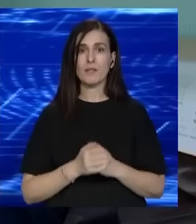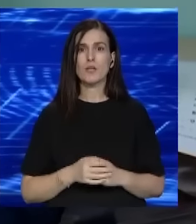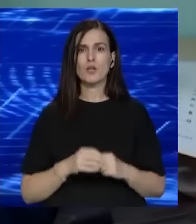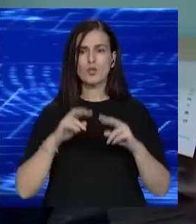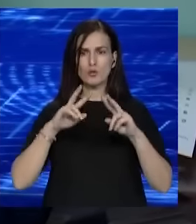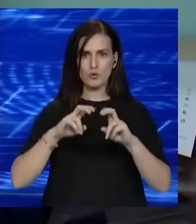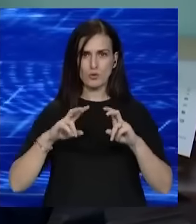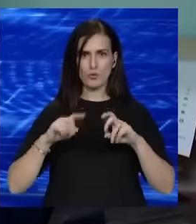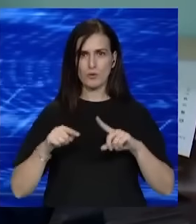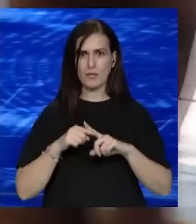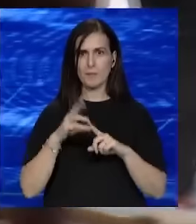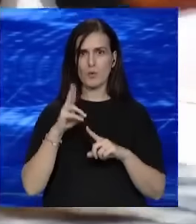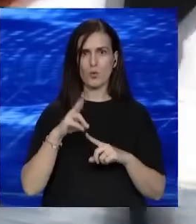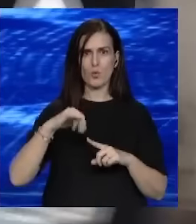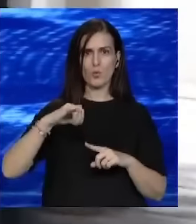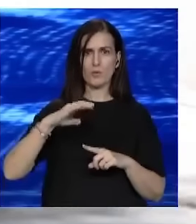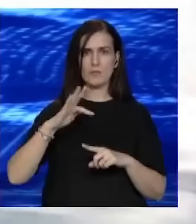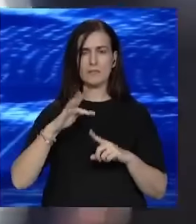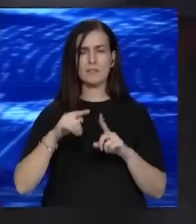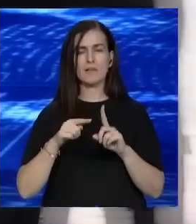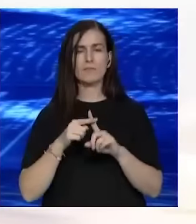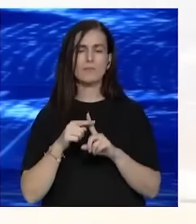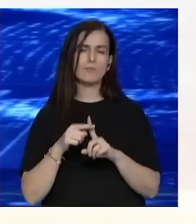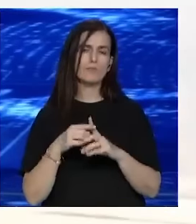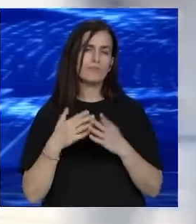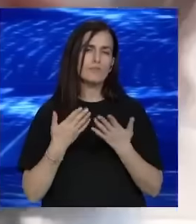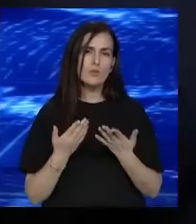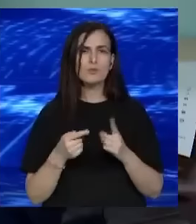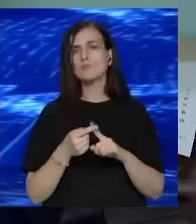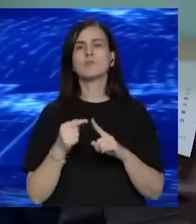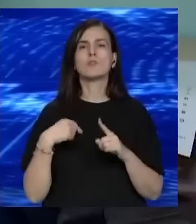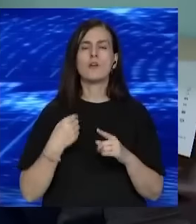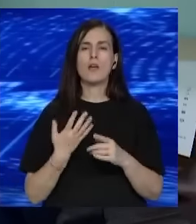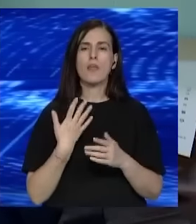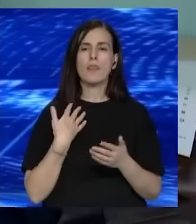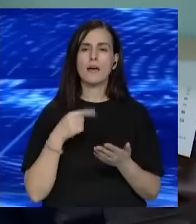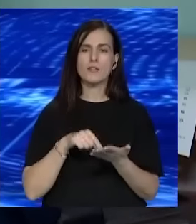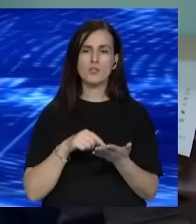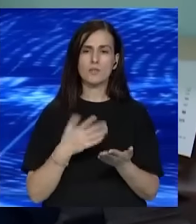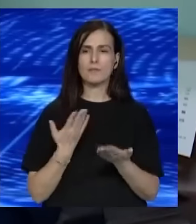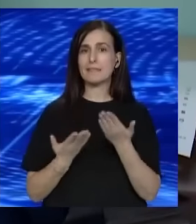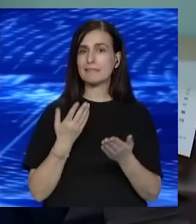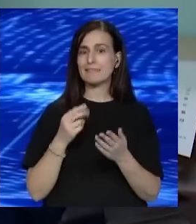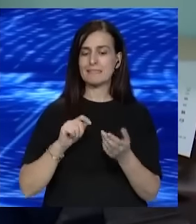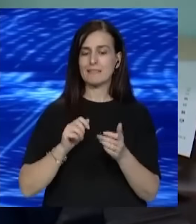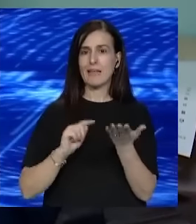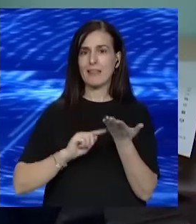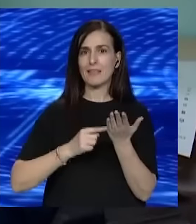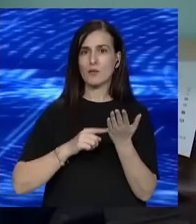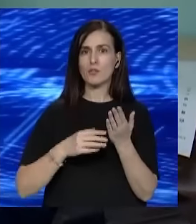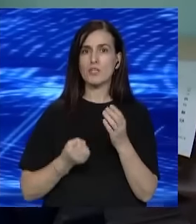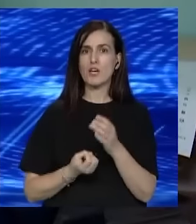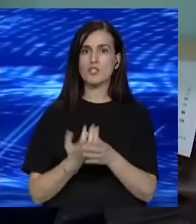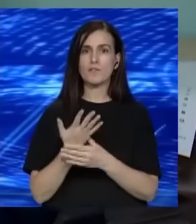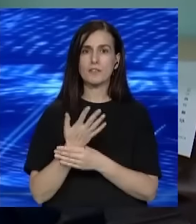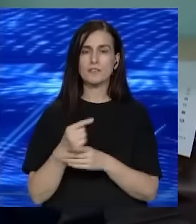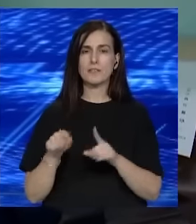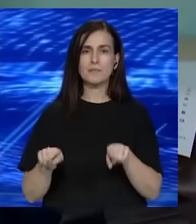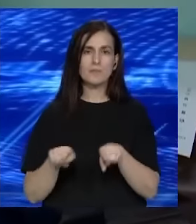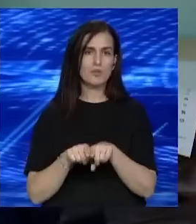nga UNICEF dhe UNFPA, duke qenë se teknologjia ka marrë një zhvillim jashtëzakonisht të madh në vitet e fundit, kjo vjetëre edhe në